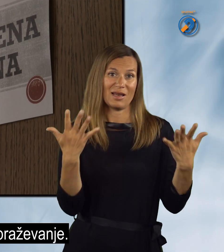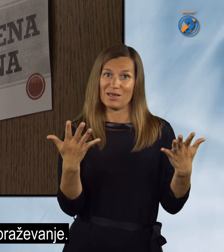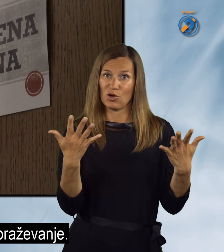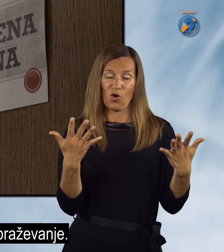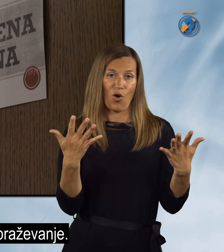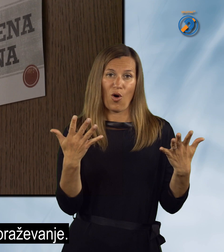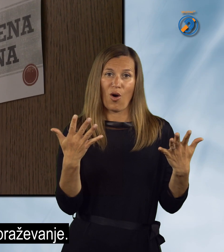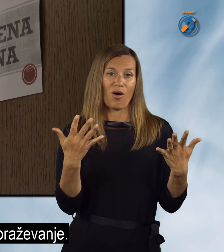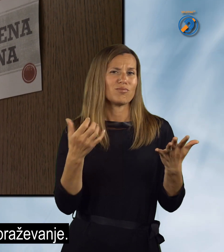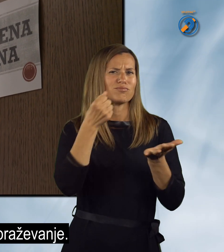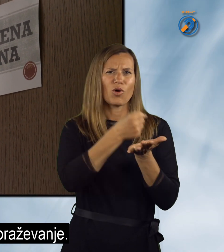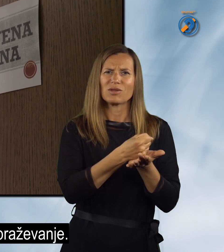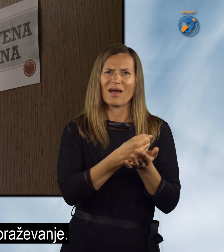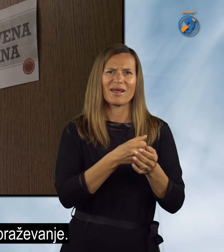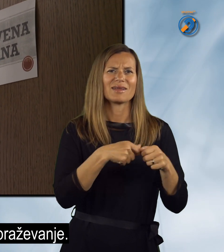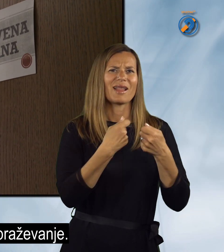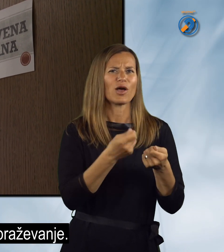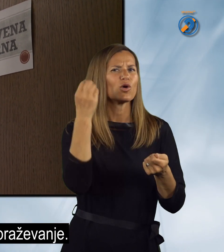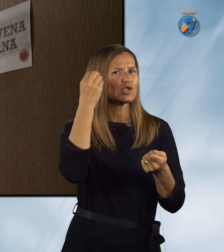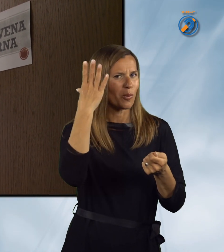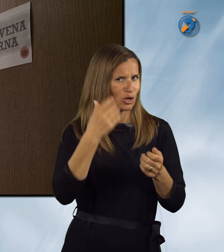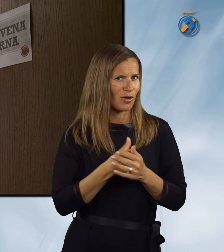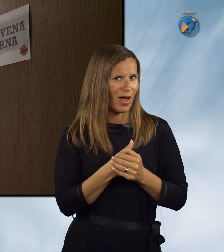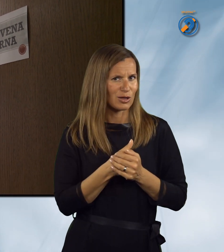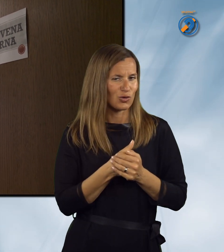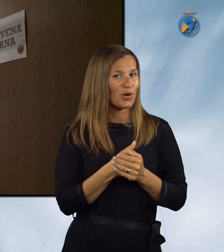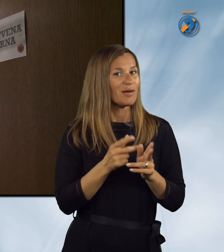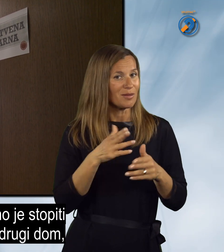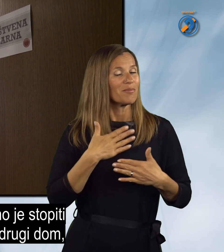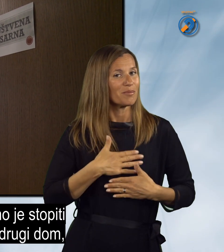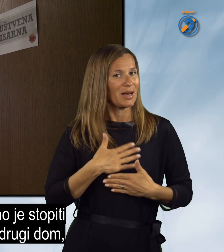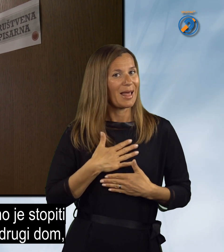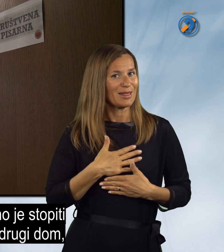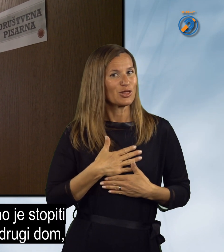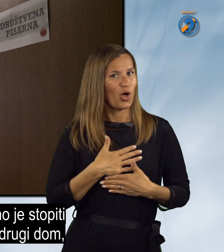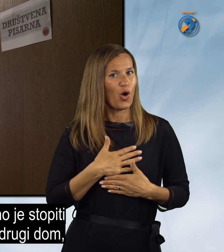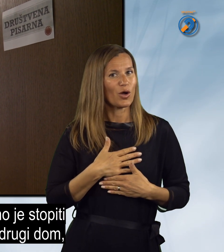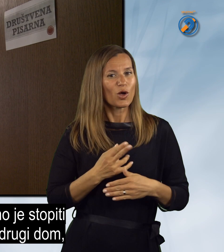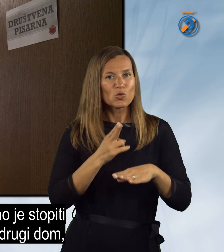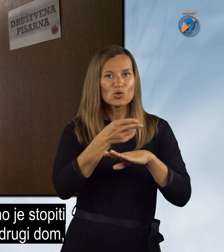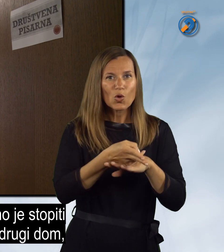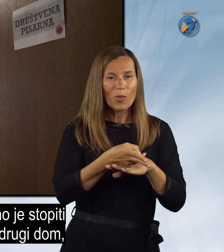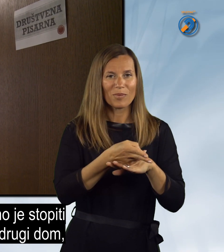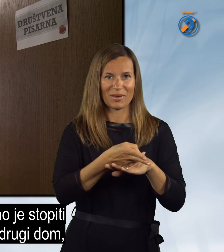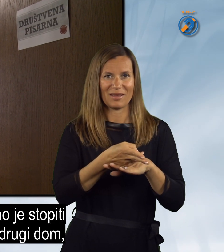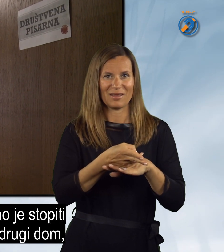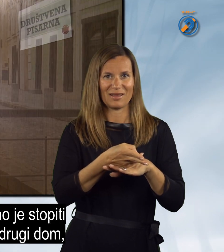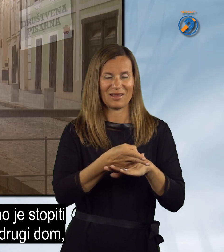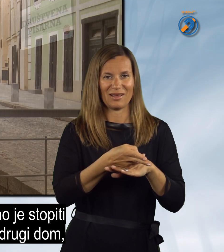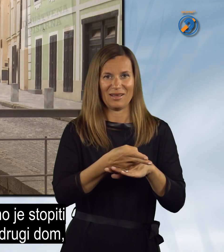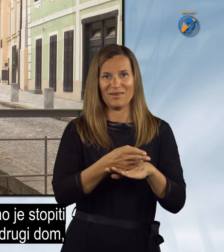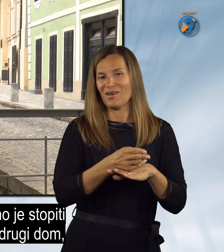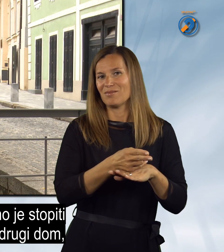veliko dajo na izobraževanje. In prav prijetno je stopiti v ta